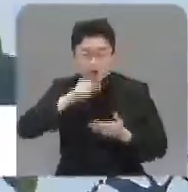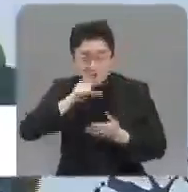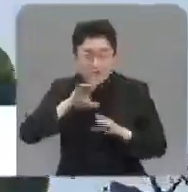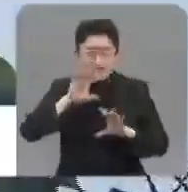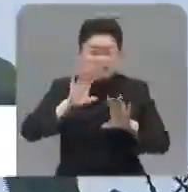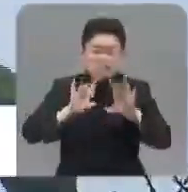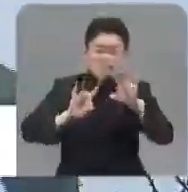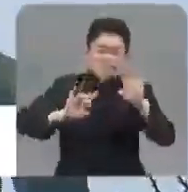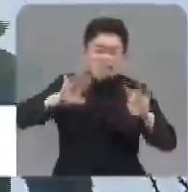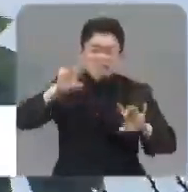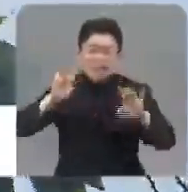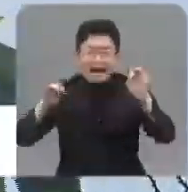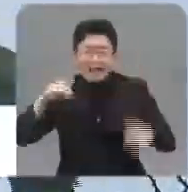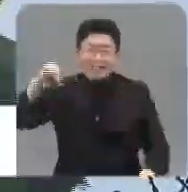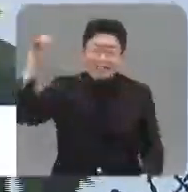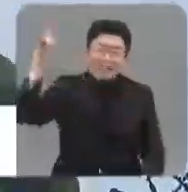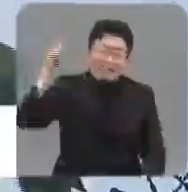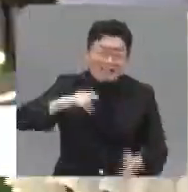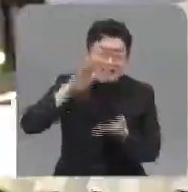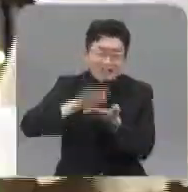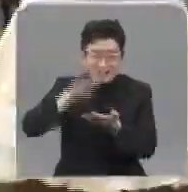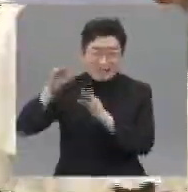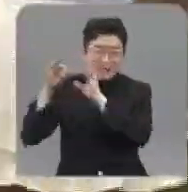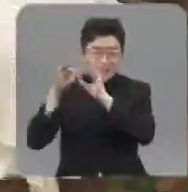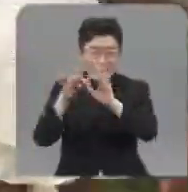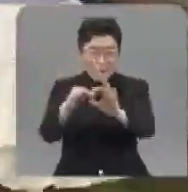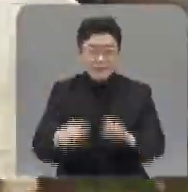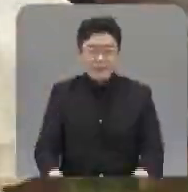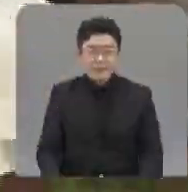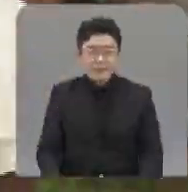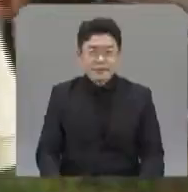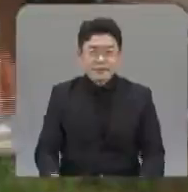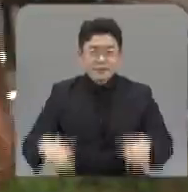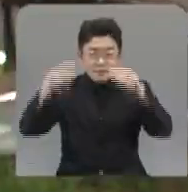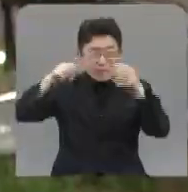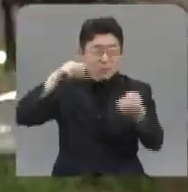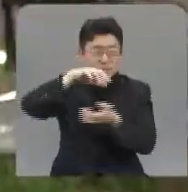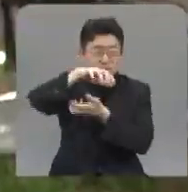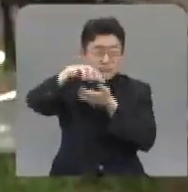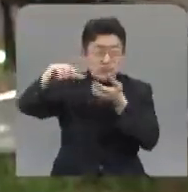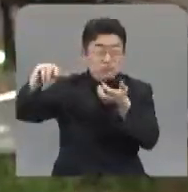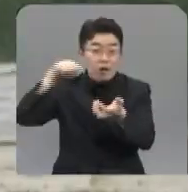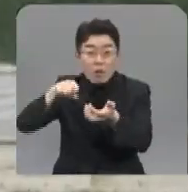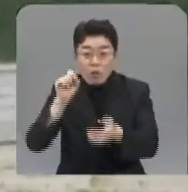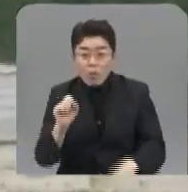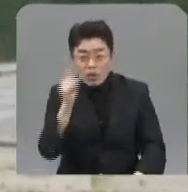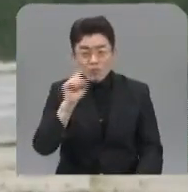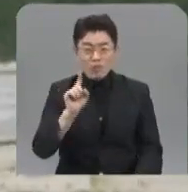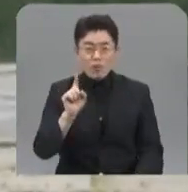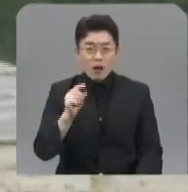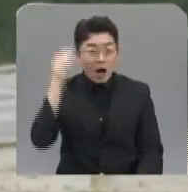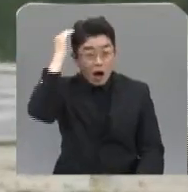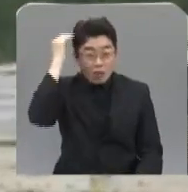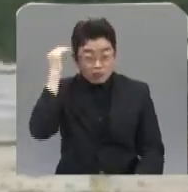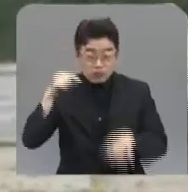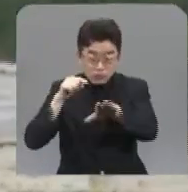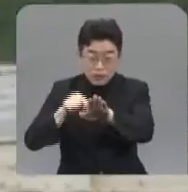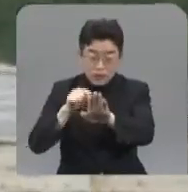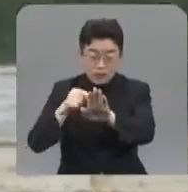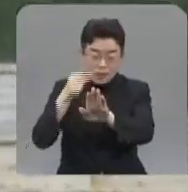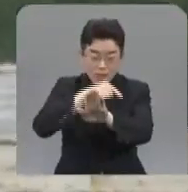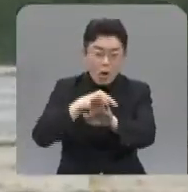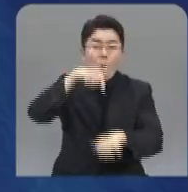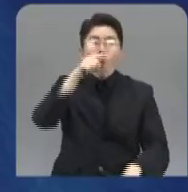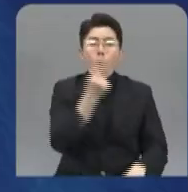vigilance particulière de la part des vacanciers d'un point de vue technique ces conditions accablantes sont dues à sang